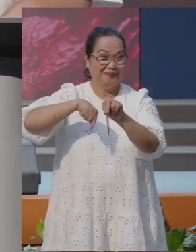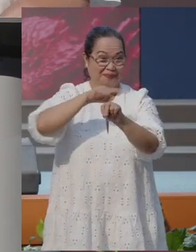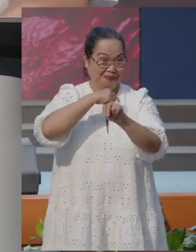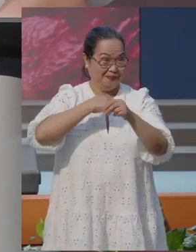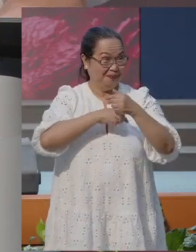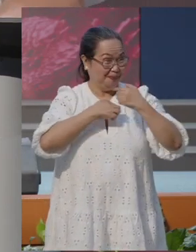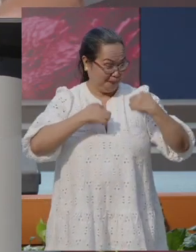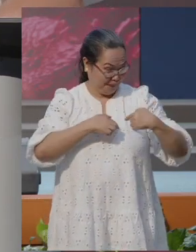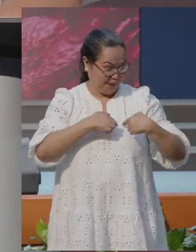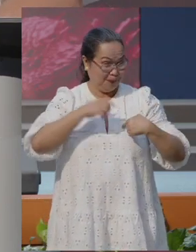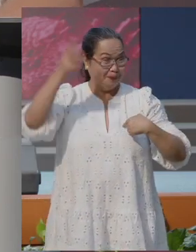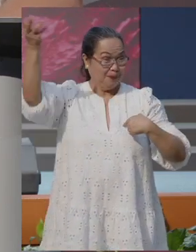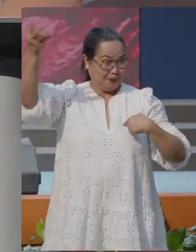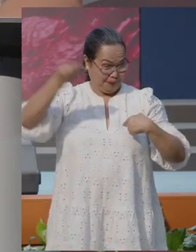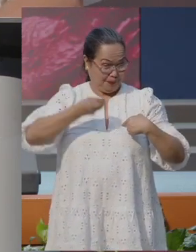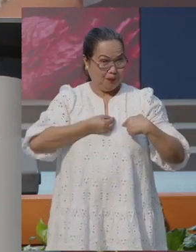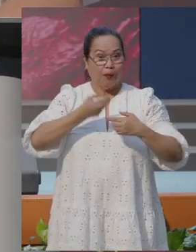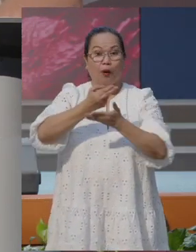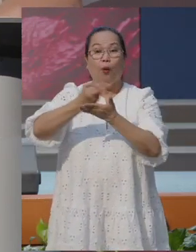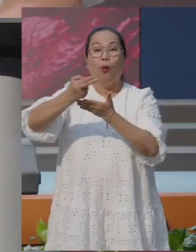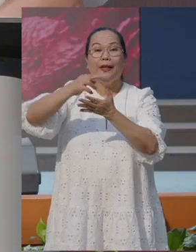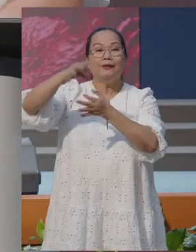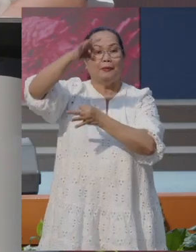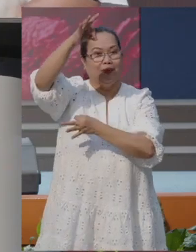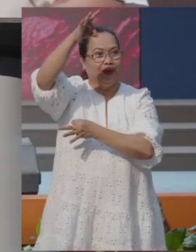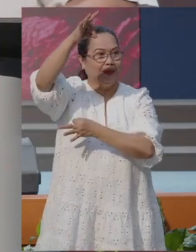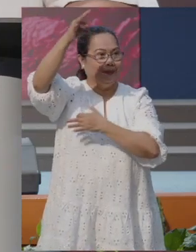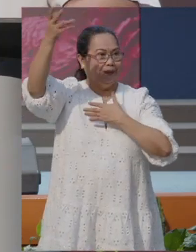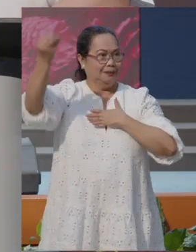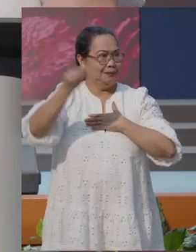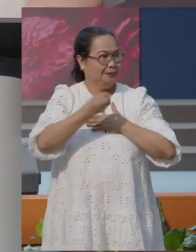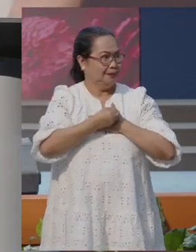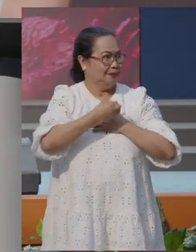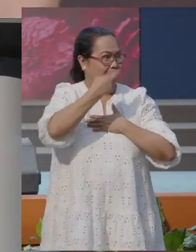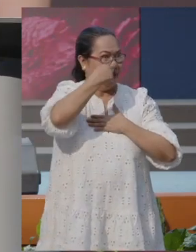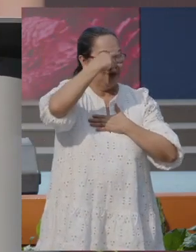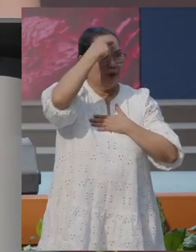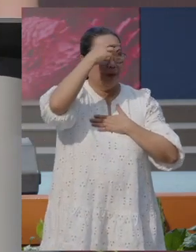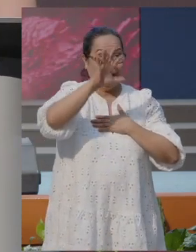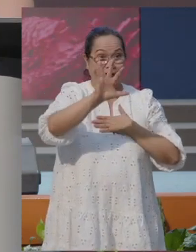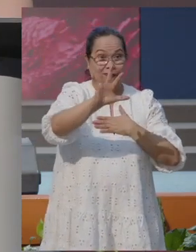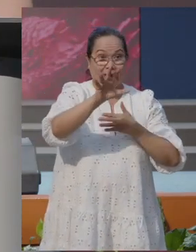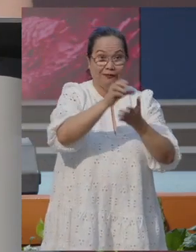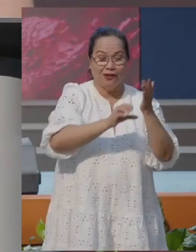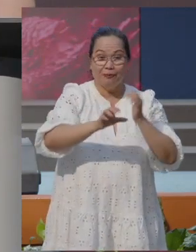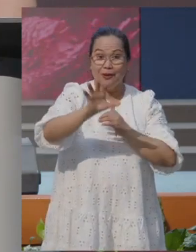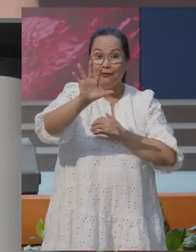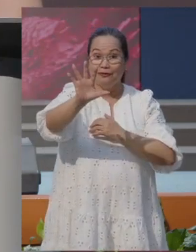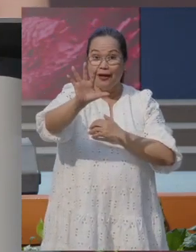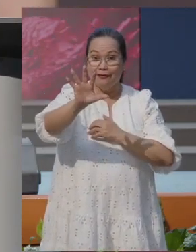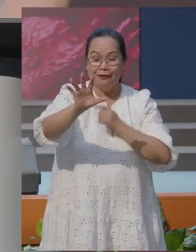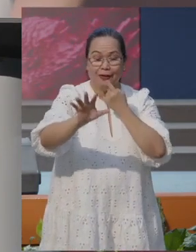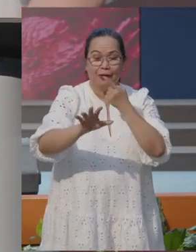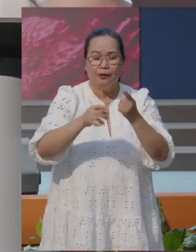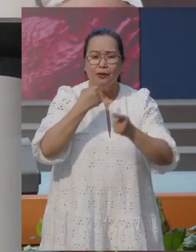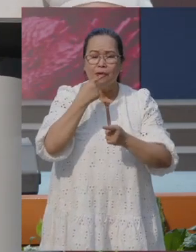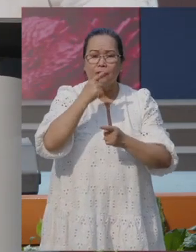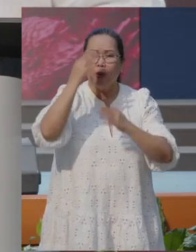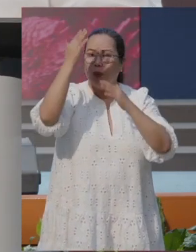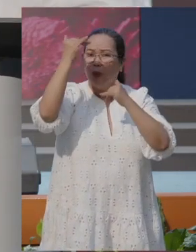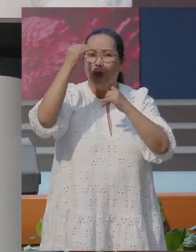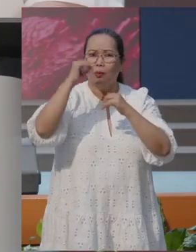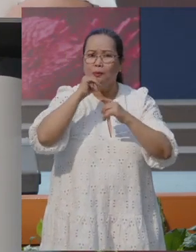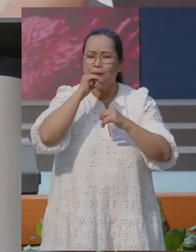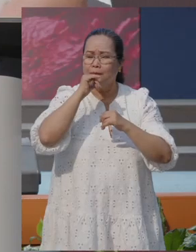sa pamamagitan ng diwang banal. Yan po ang sabi sa Romans 5:5. "And hope does not put us